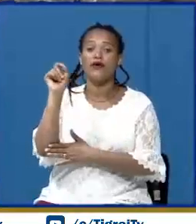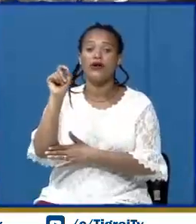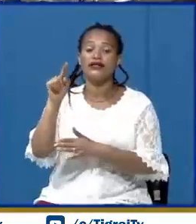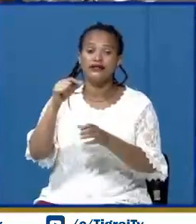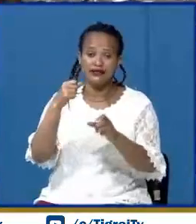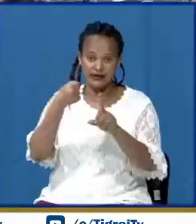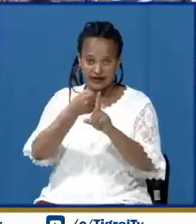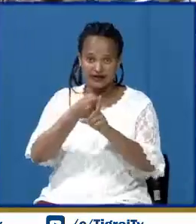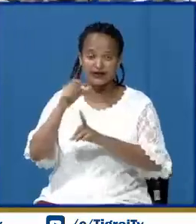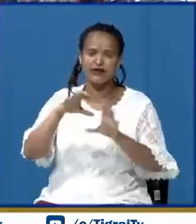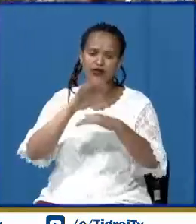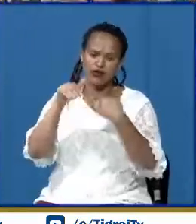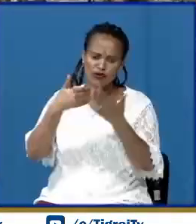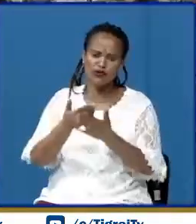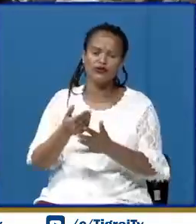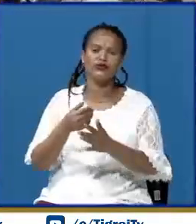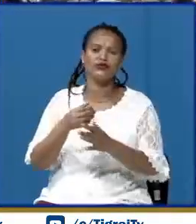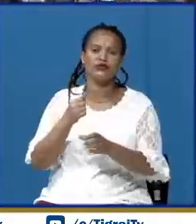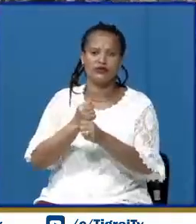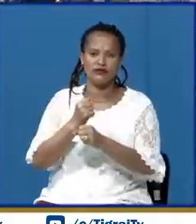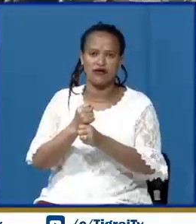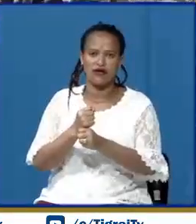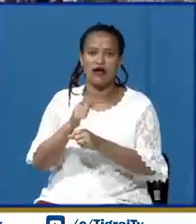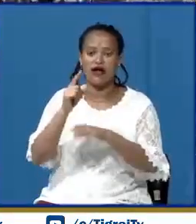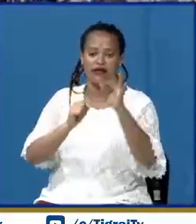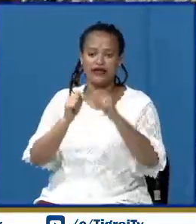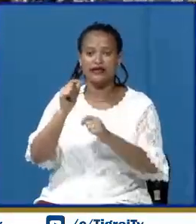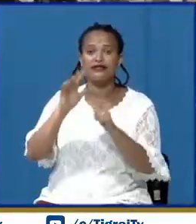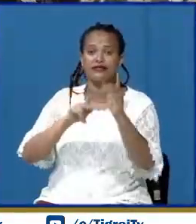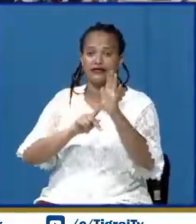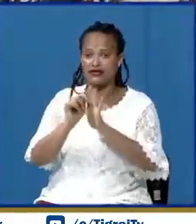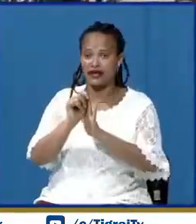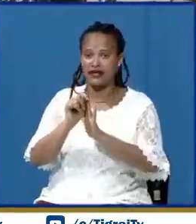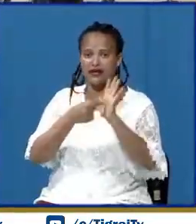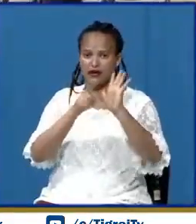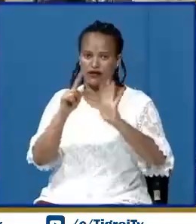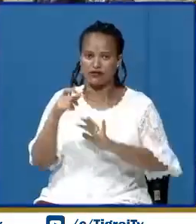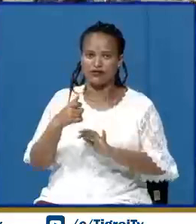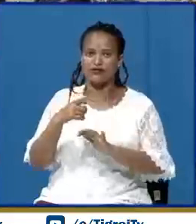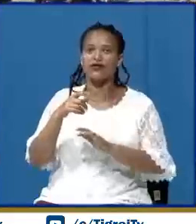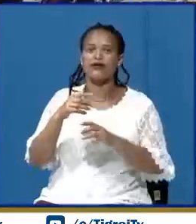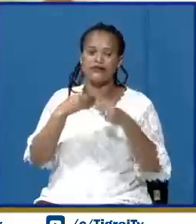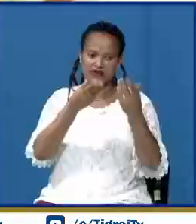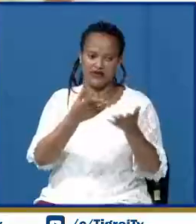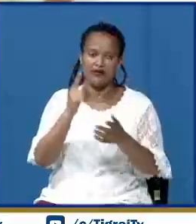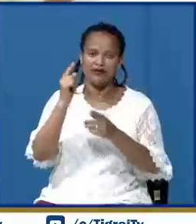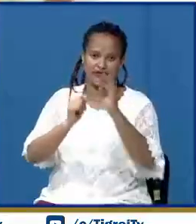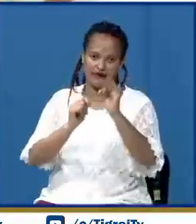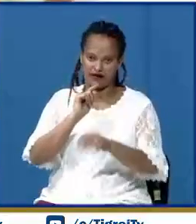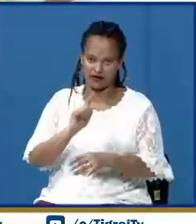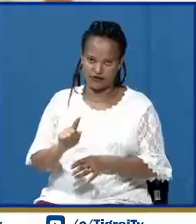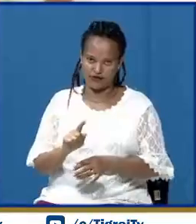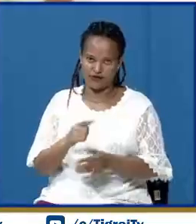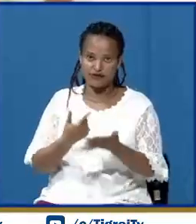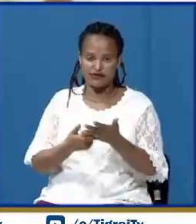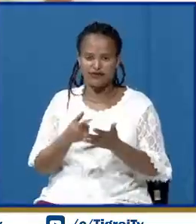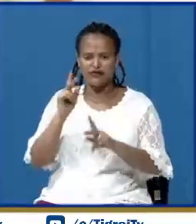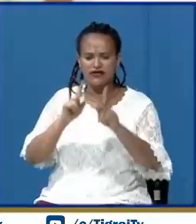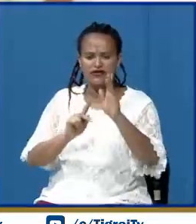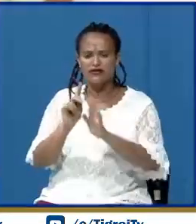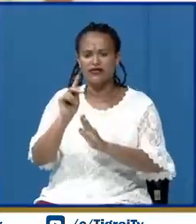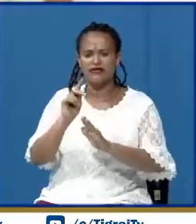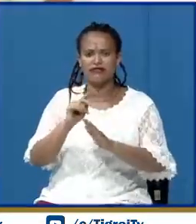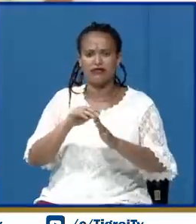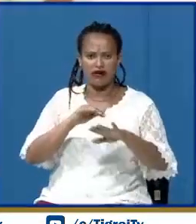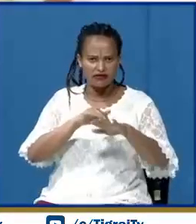ቃልሲ ዝገብርኦ ዘለዋ ኩለ መዳይ ተጋድሎ ኣብ ታሪክ ህዝቢ ትግራይ ተኸልዑ ዝነብር ህያው ታሪክ ኢሎም ነቲ ህዝቢ ሓሪነን ዝሕርርና